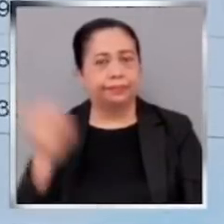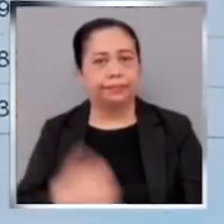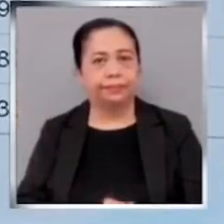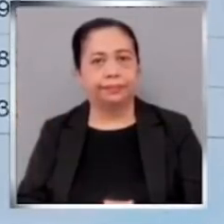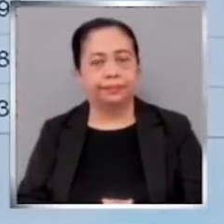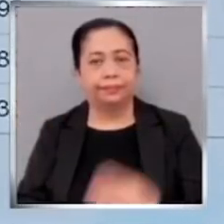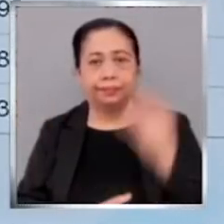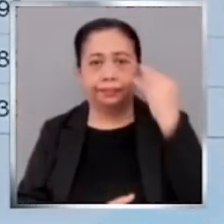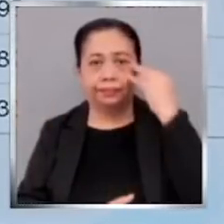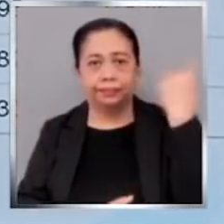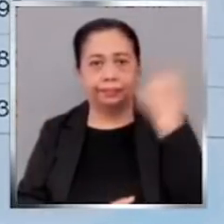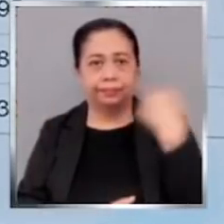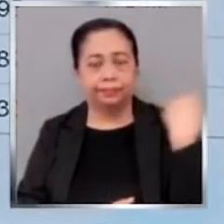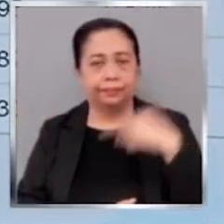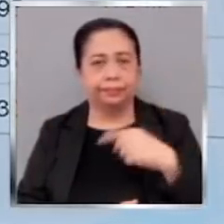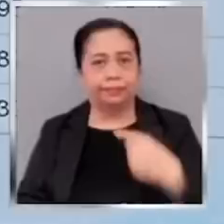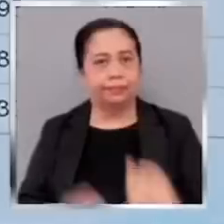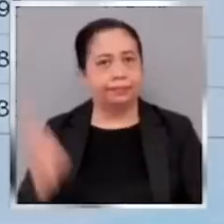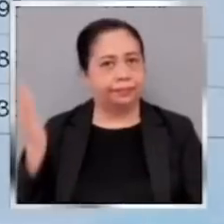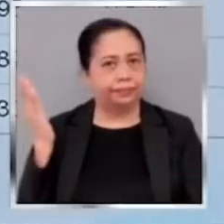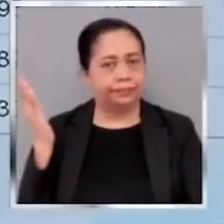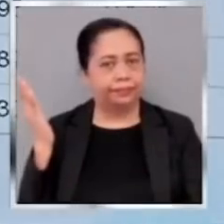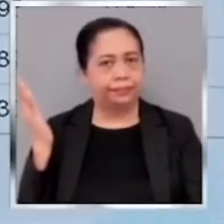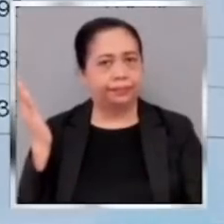18,637,999. Migs Zubiri,